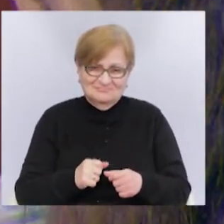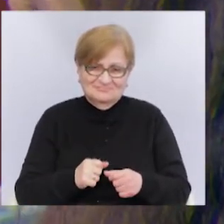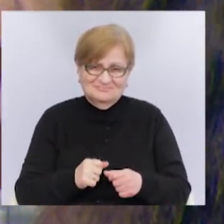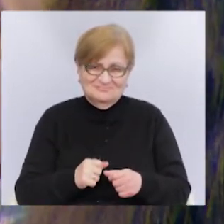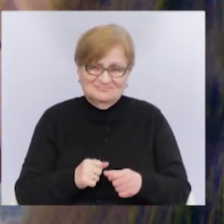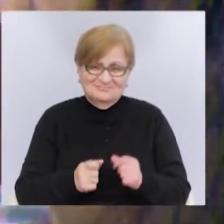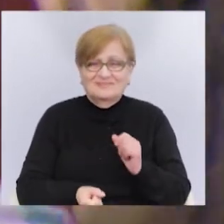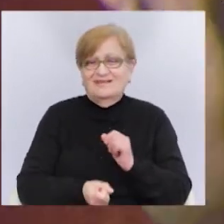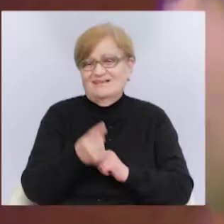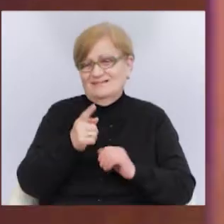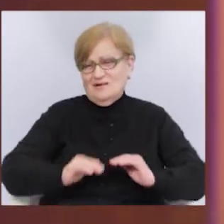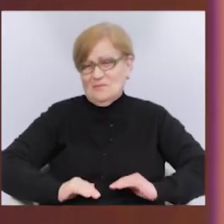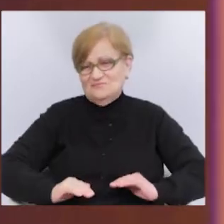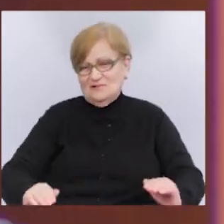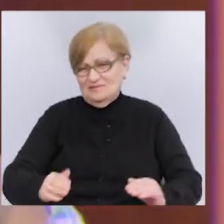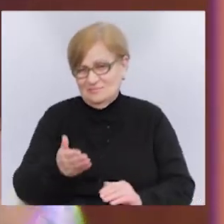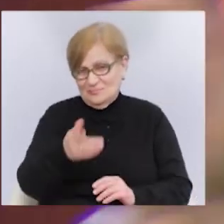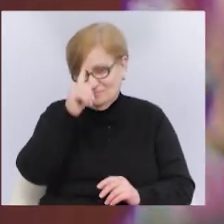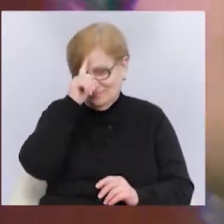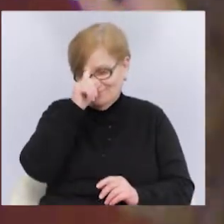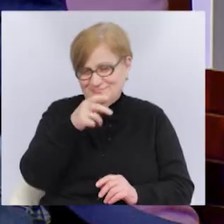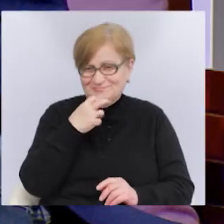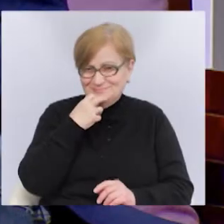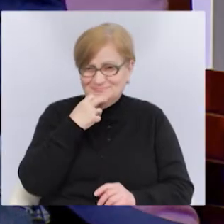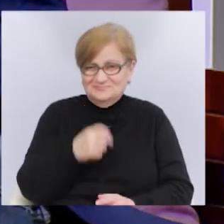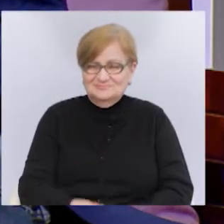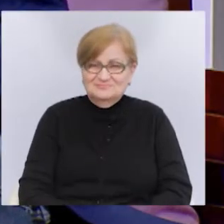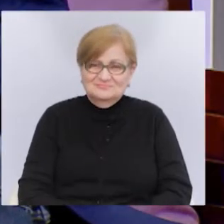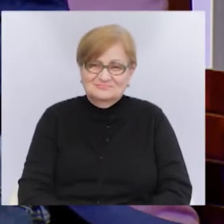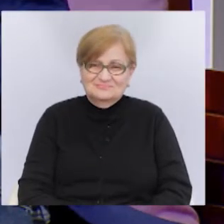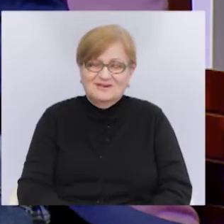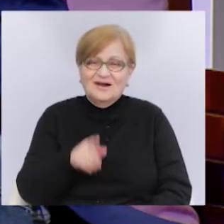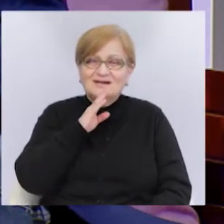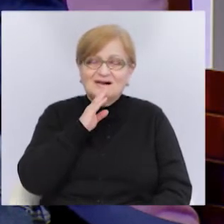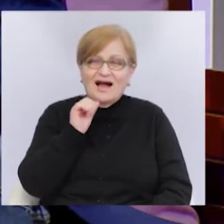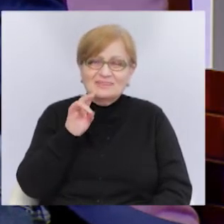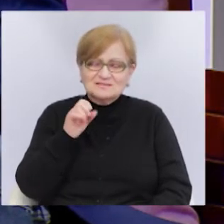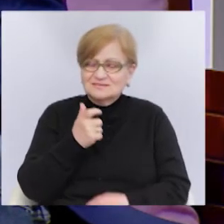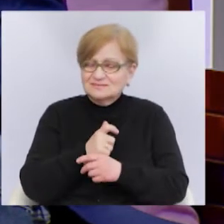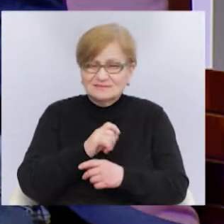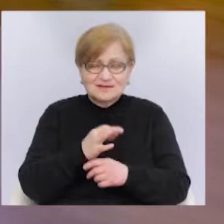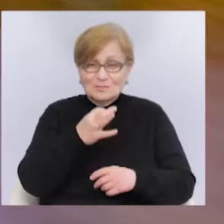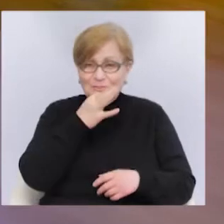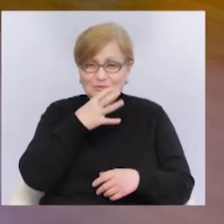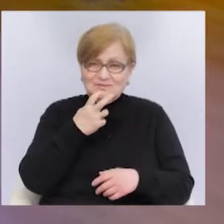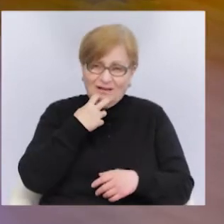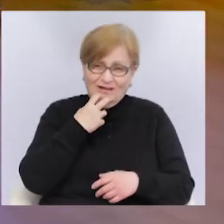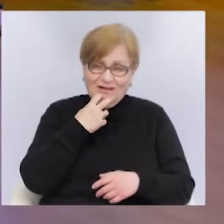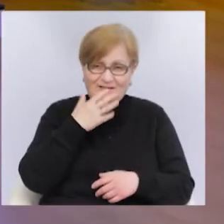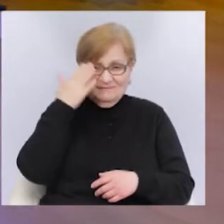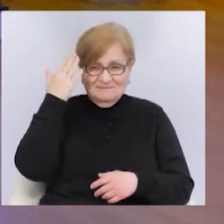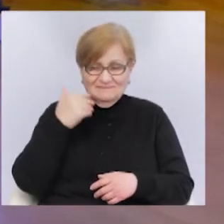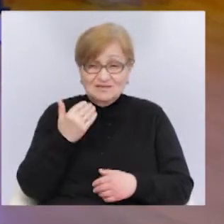სო. და ყოდა ბოლო ჩაუცვამს. ანასტასიას მოდი ბა ანასტასია ხა შენის ნახოთ, შენ